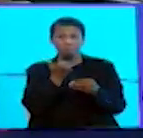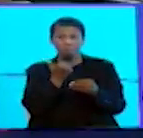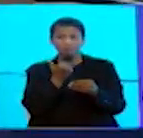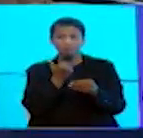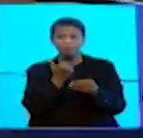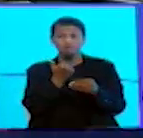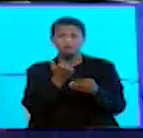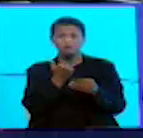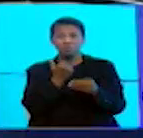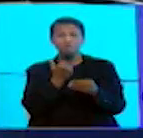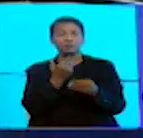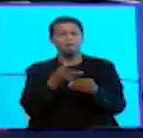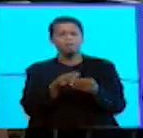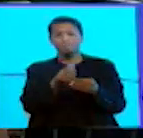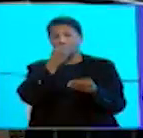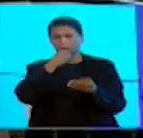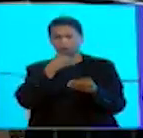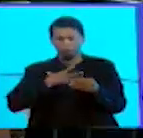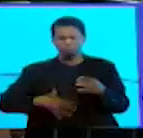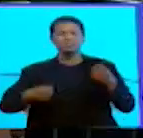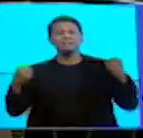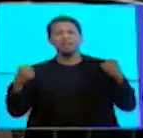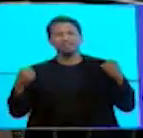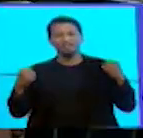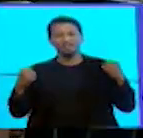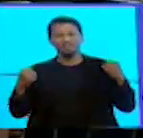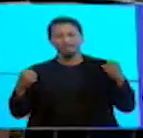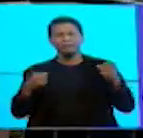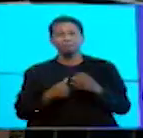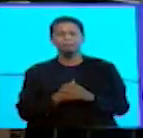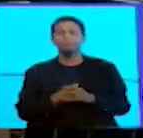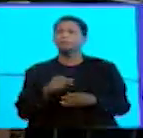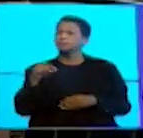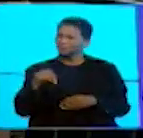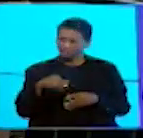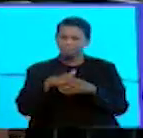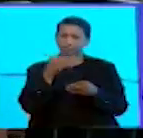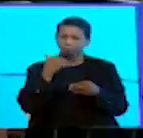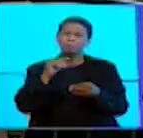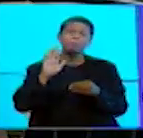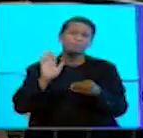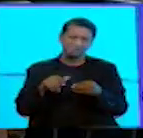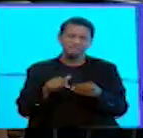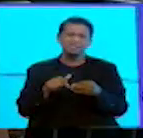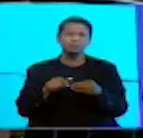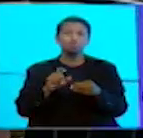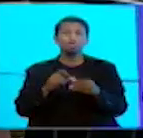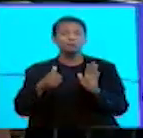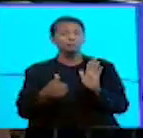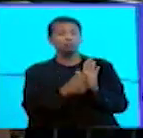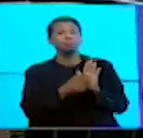kini masih relevan sebagai juru sehat penyelamat. Dari Jakarta, Armalina Dipo Ani Muharom